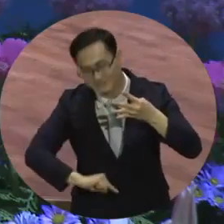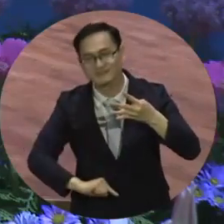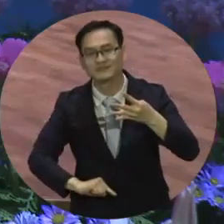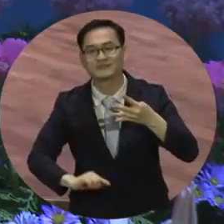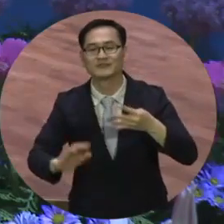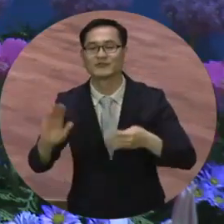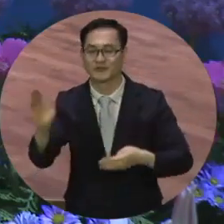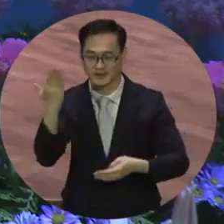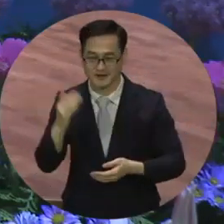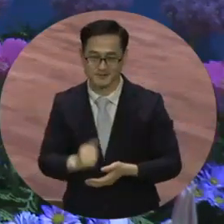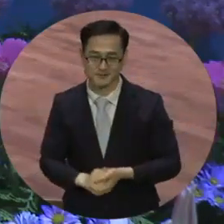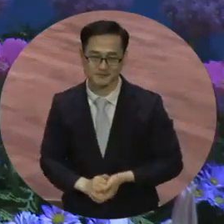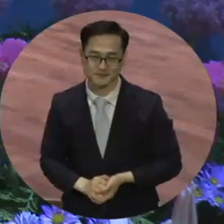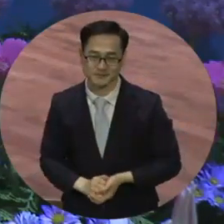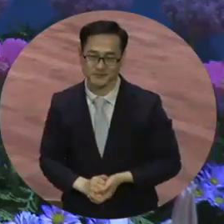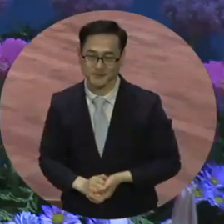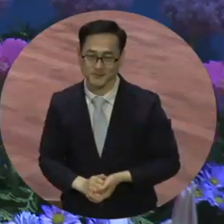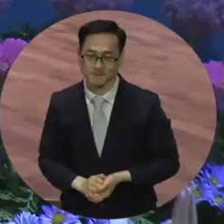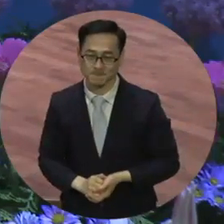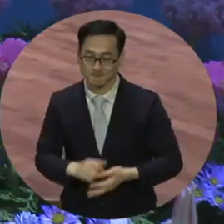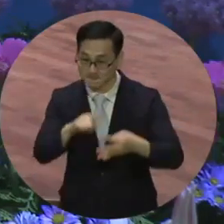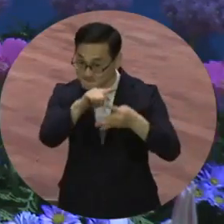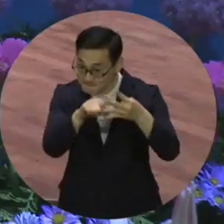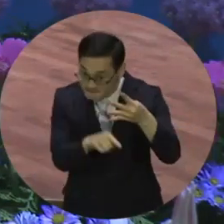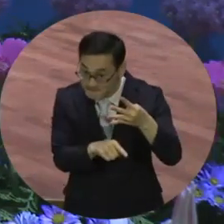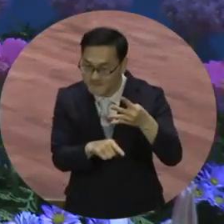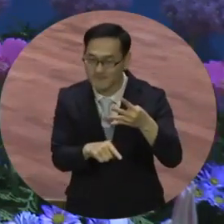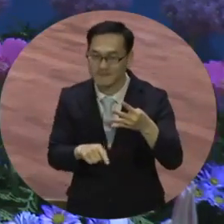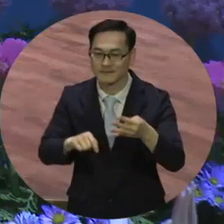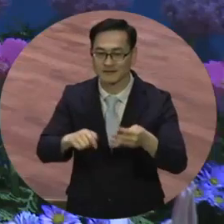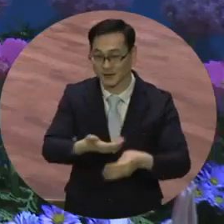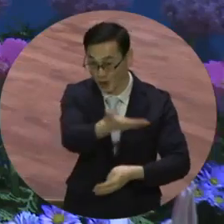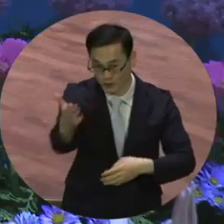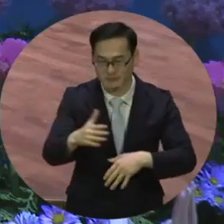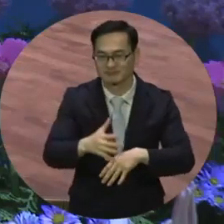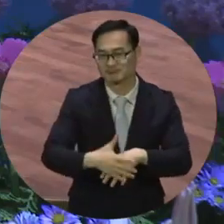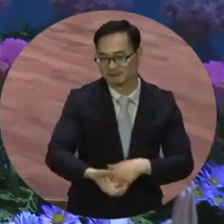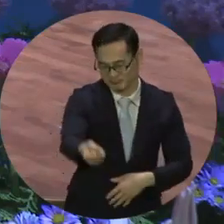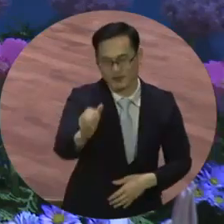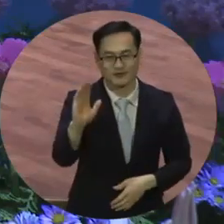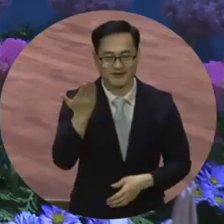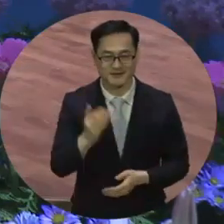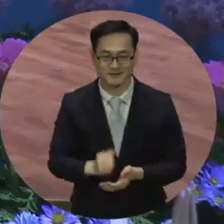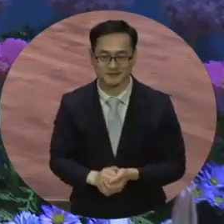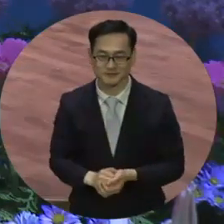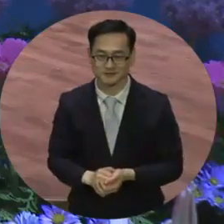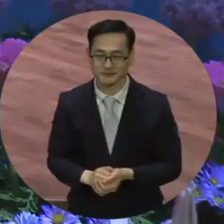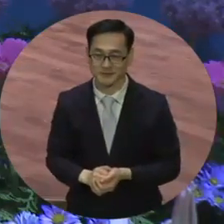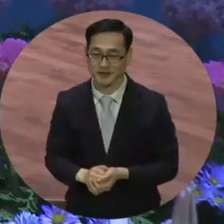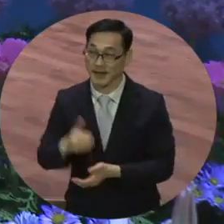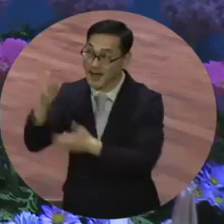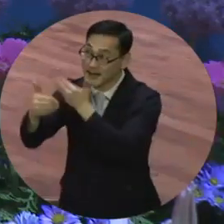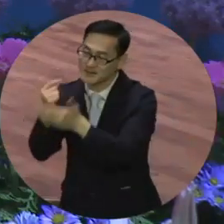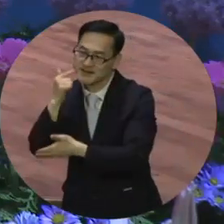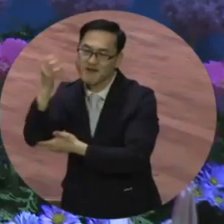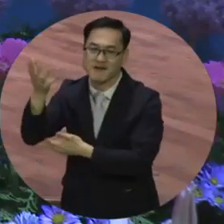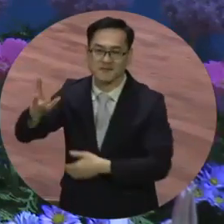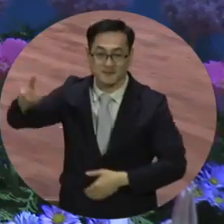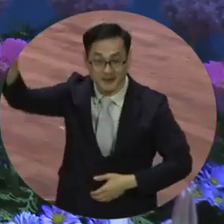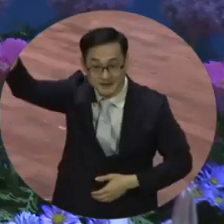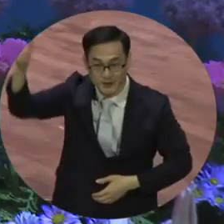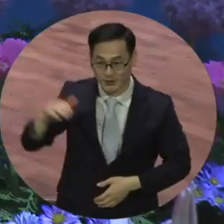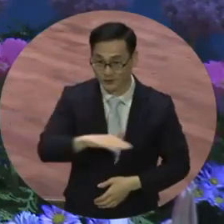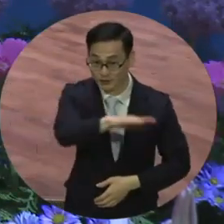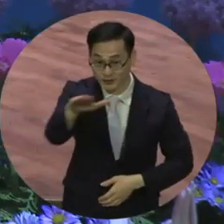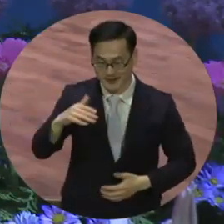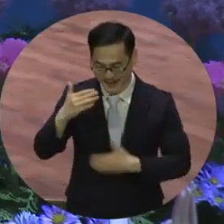축복하셨다. 그것을 여러분이 받게 됩니다. 하나님께서는 최고의 영광이 되고 또 우리의 삶도